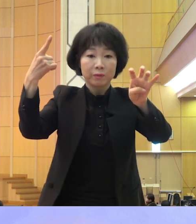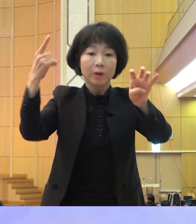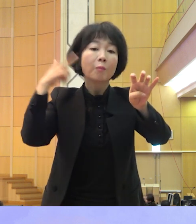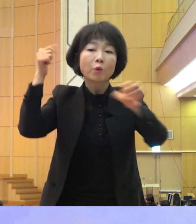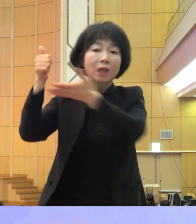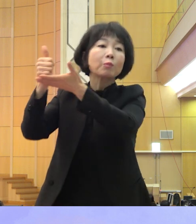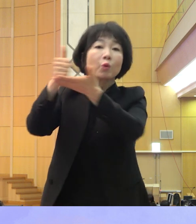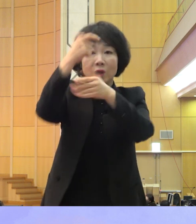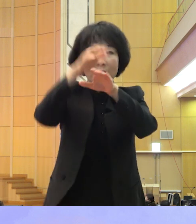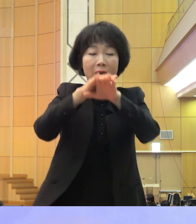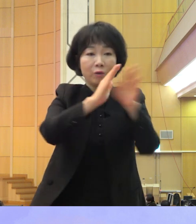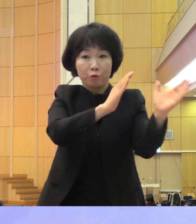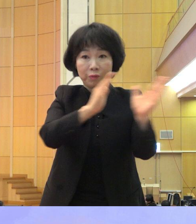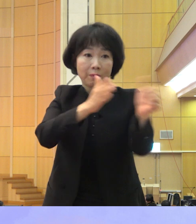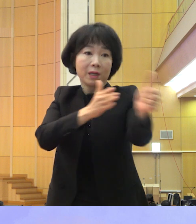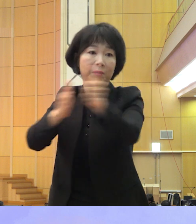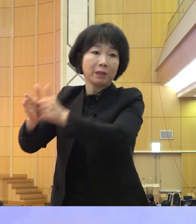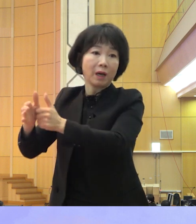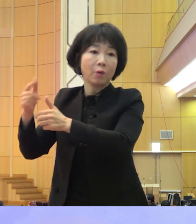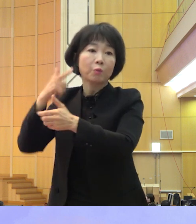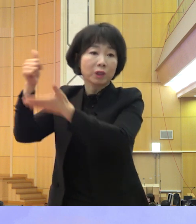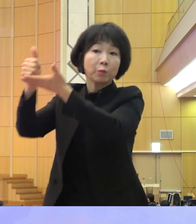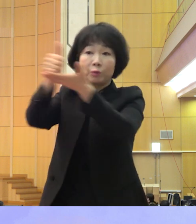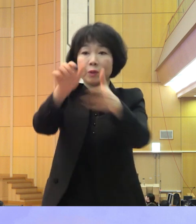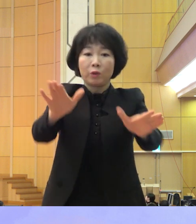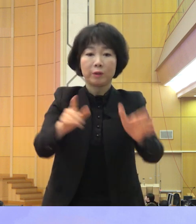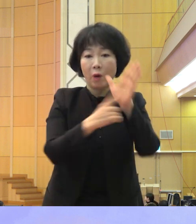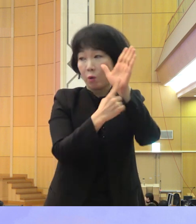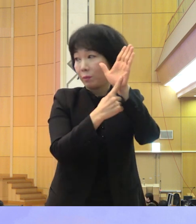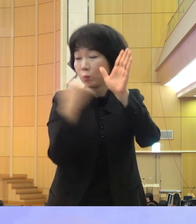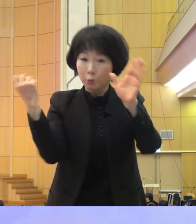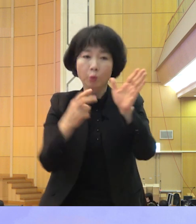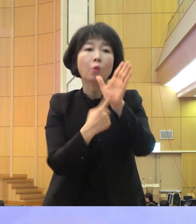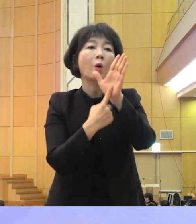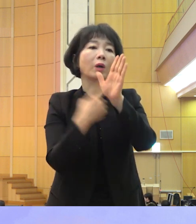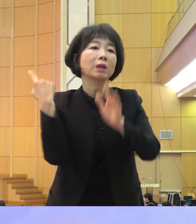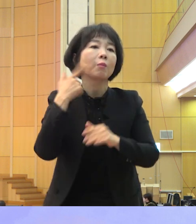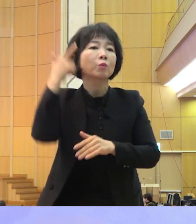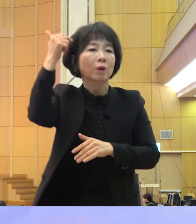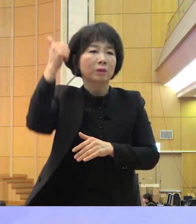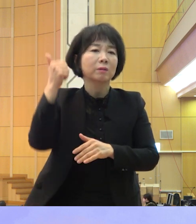있습니다. 많은 기도를 부탁드리고요. 그리고